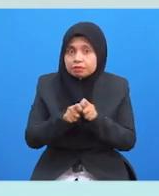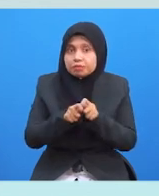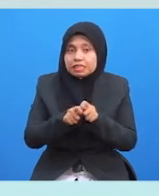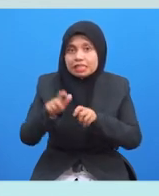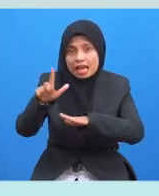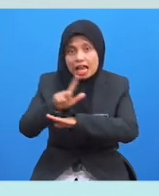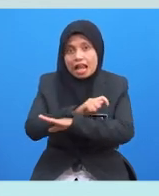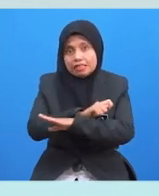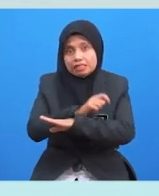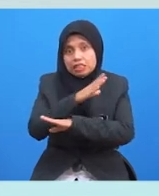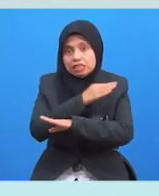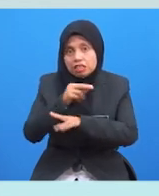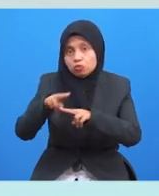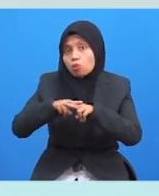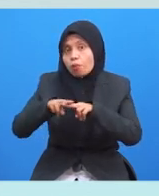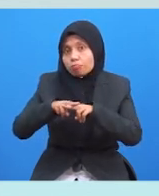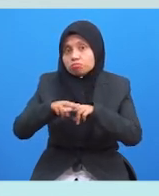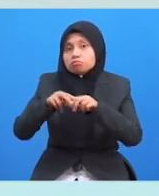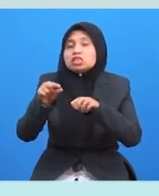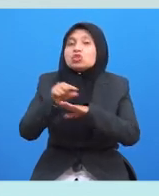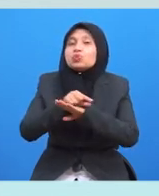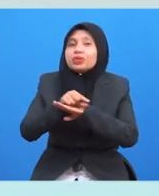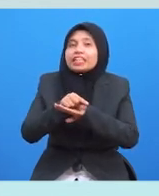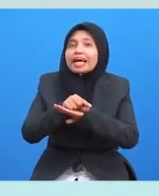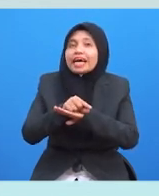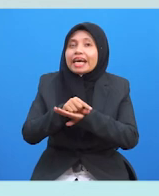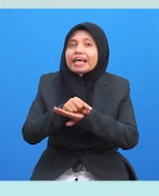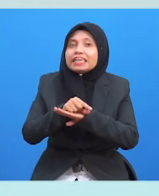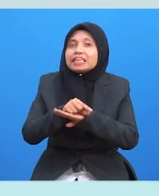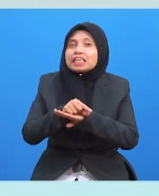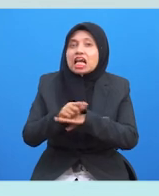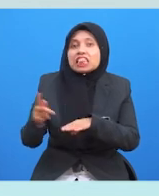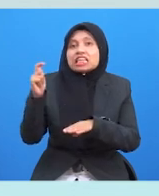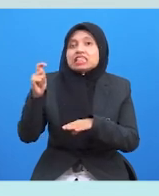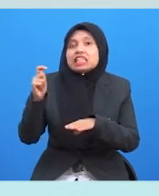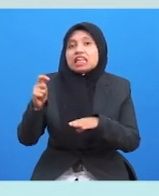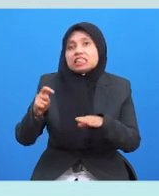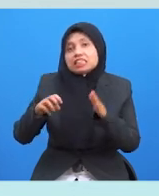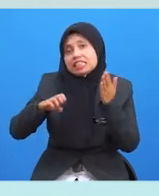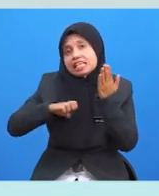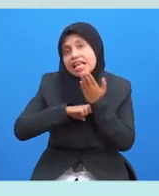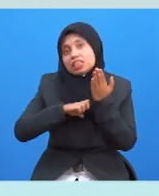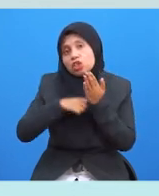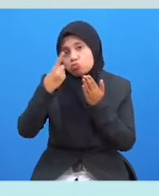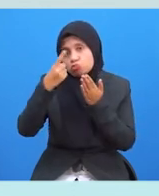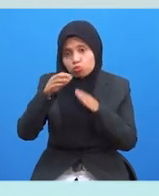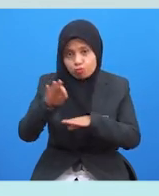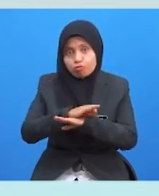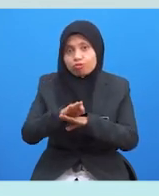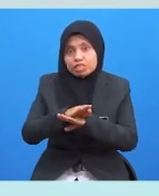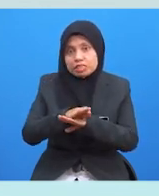seperti LRT dan komuter menggunakan tenaga elektrik untuk